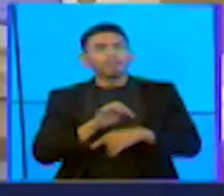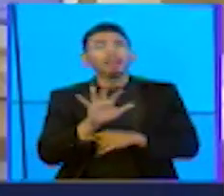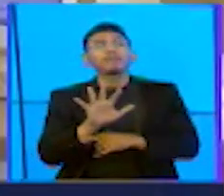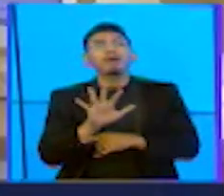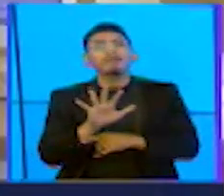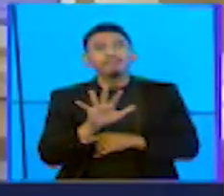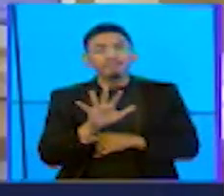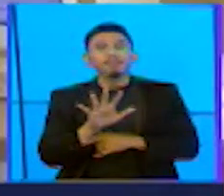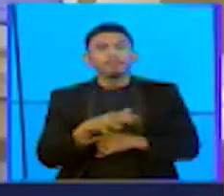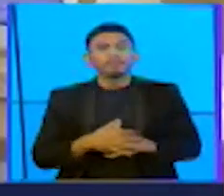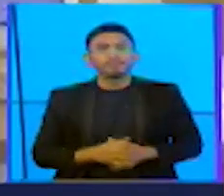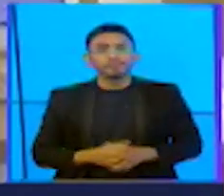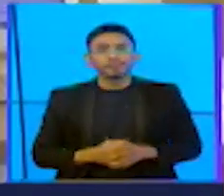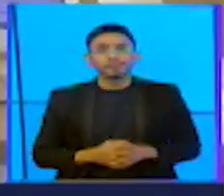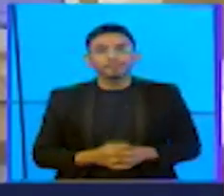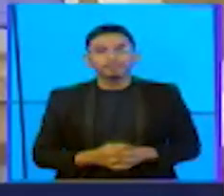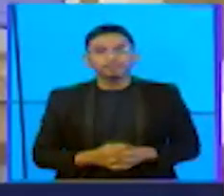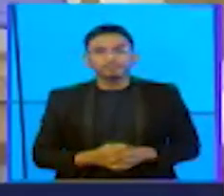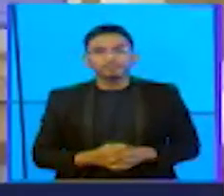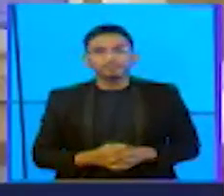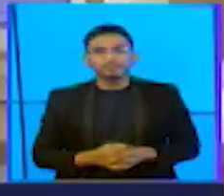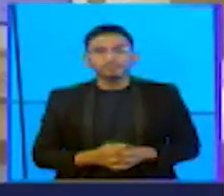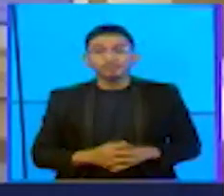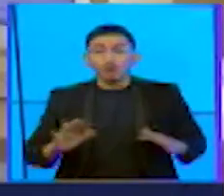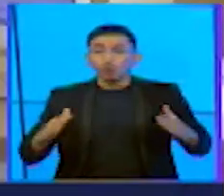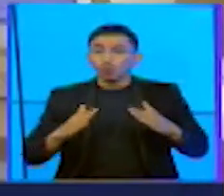sama juga untuk asap cukup tinggi,